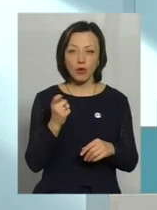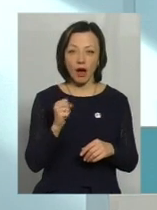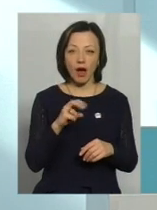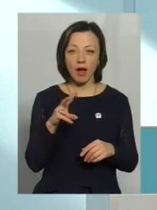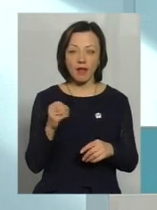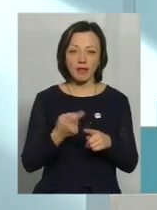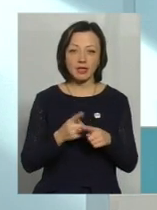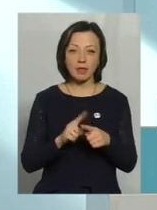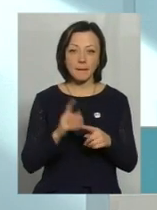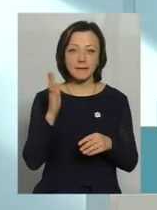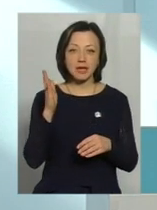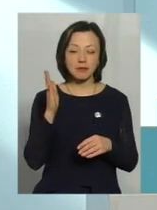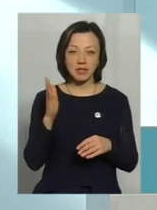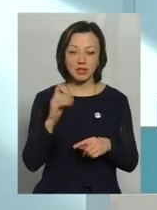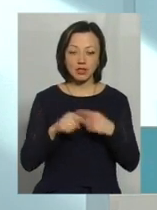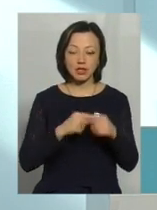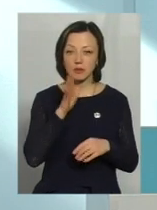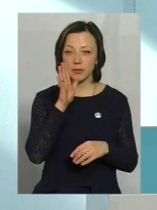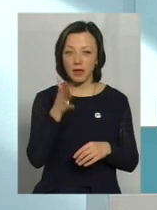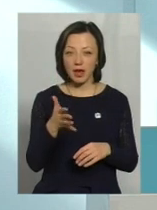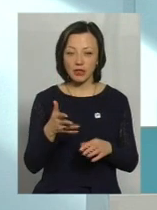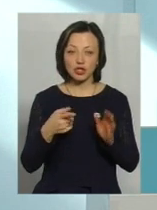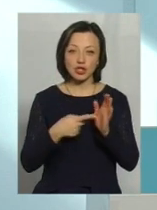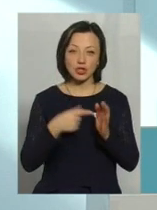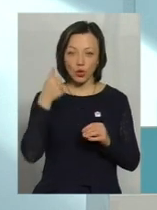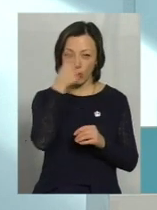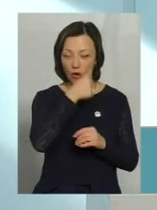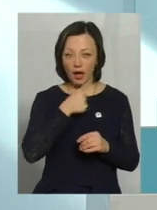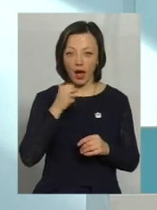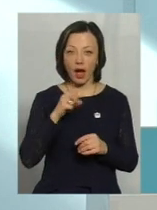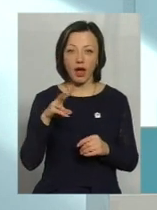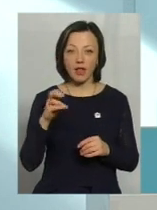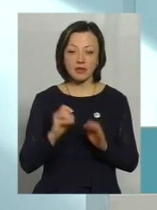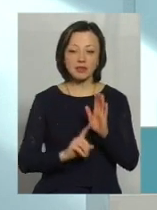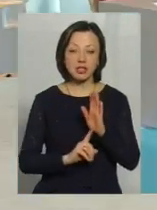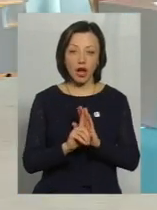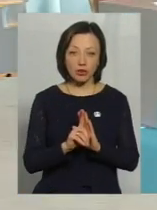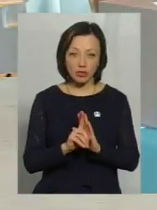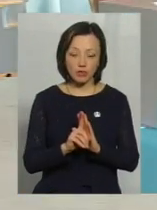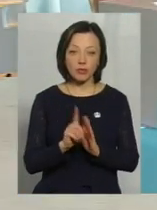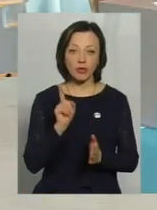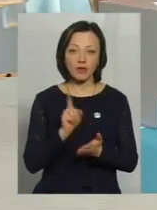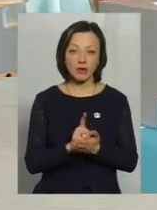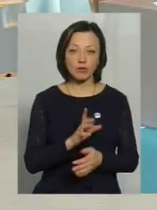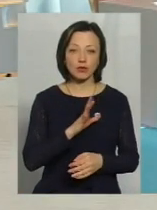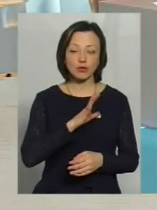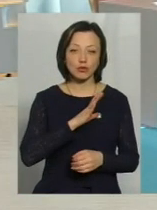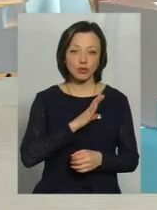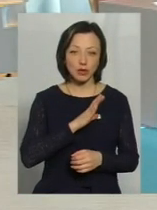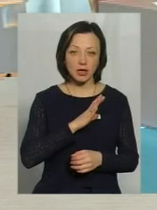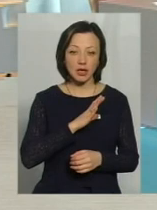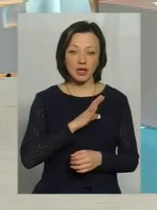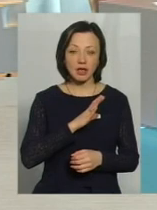це перспектива через 5 років, через 6 років. Але стартовим майданчиком має стати от